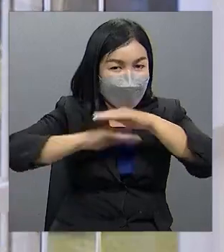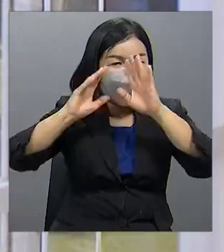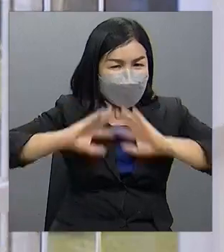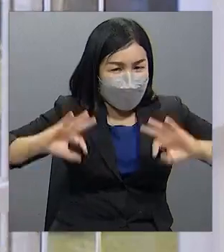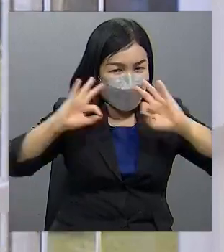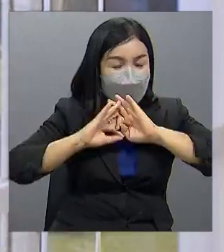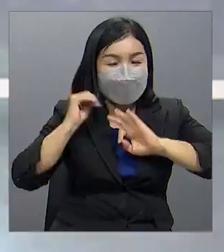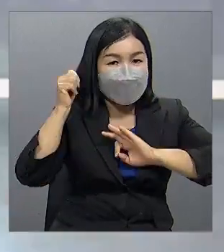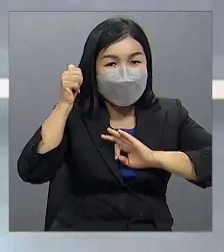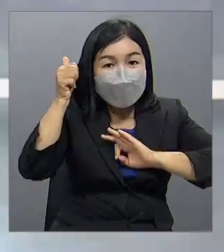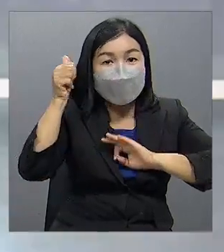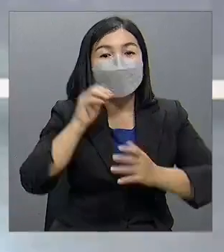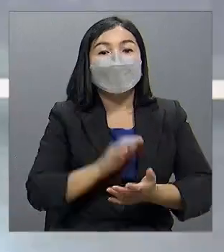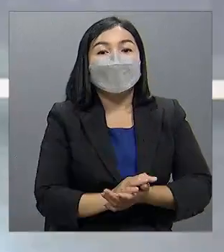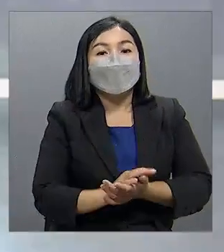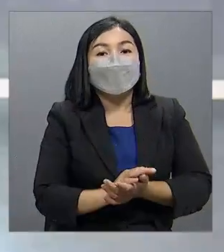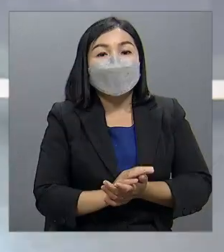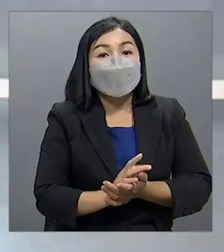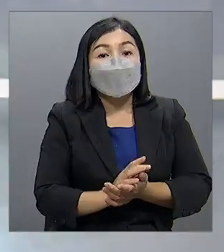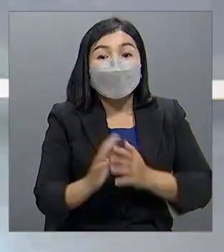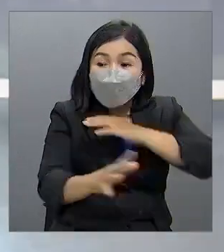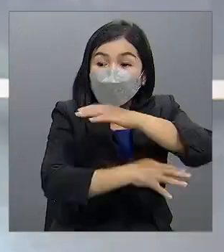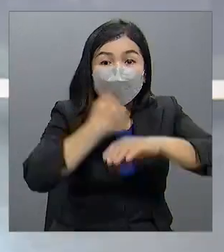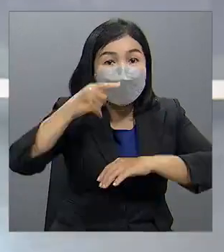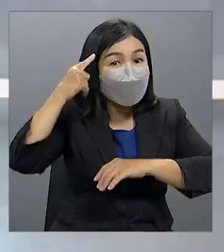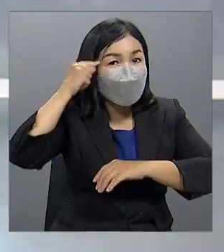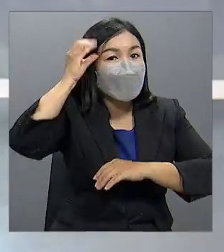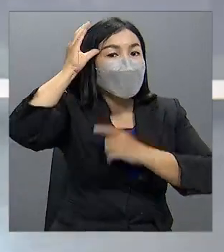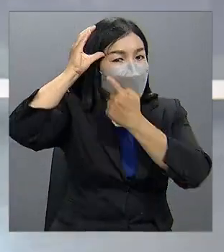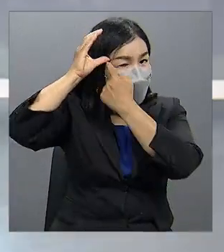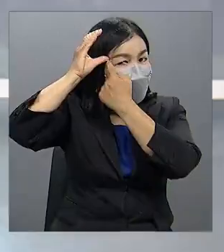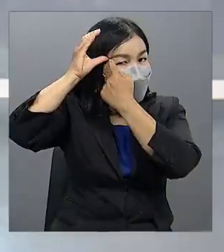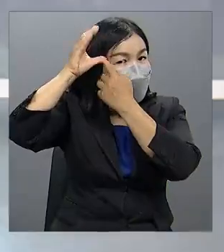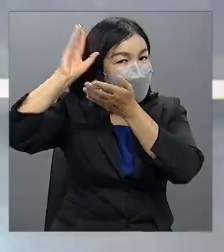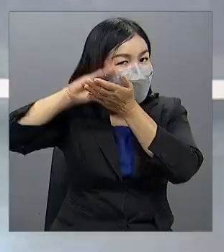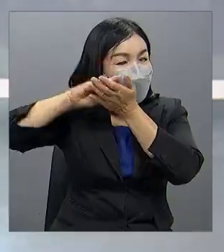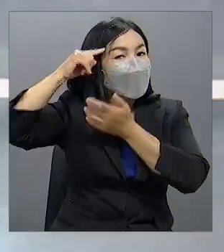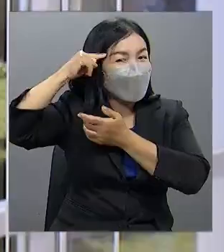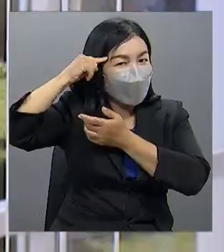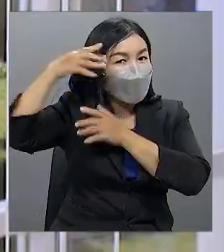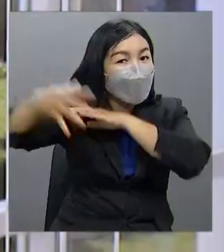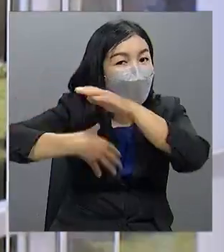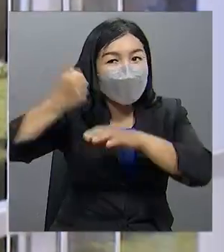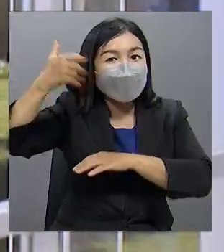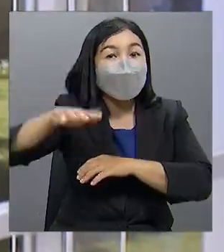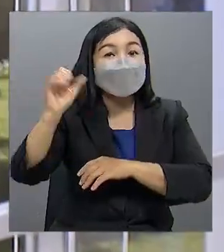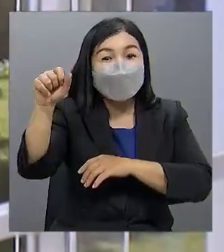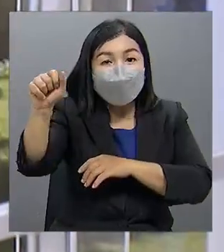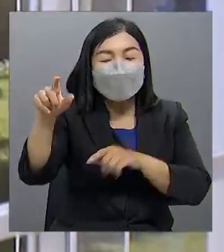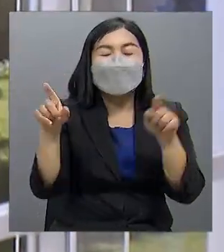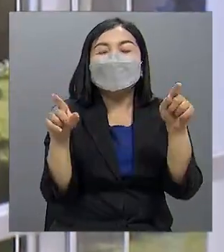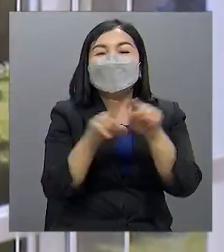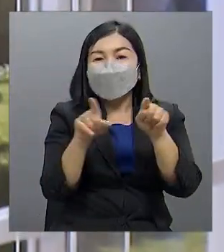เป็นการลงทุนที่ไม่มีใครสามารถแย่งทรัพย์สมบัตินั้นไปจากเราได้เพราะมันอยู่ในมันสมองสองมือของเรานั่นเองค่ะ เหมือนกับไอเดียที่นำเสนอต่อจ